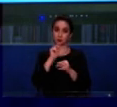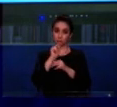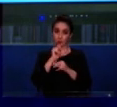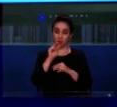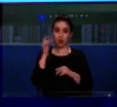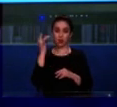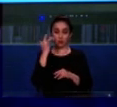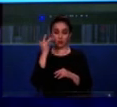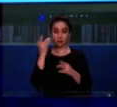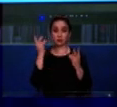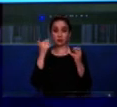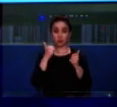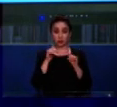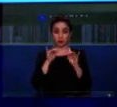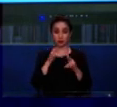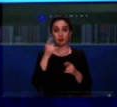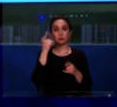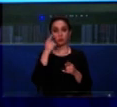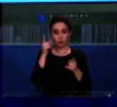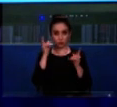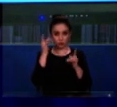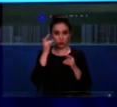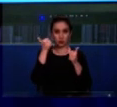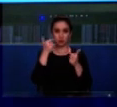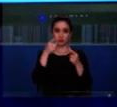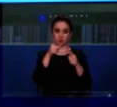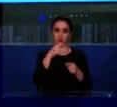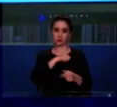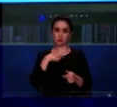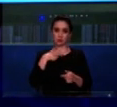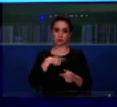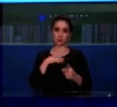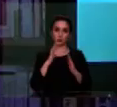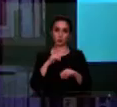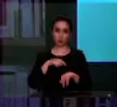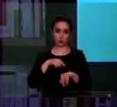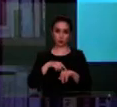qilsangiz, shunchalik yaxshilik sizga qaytib keladi.